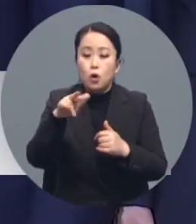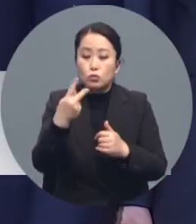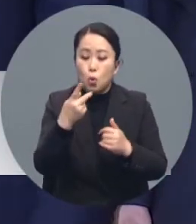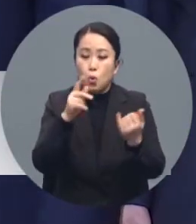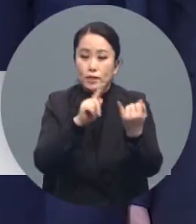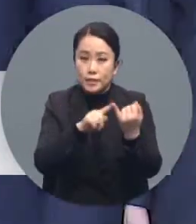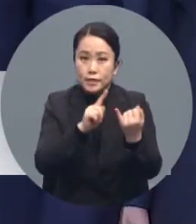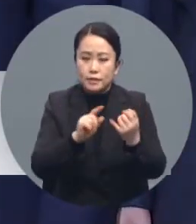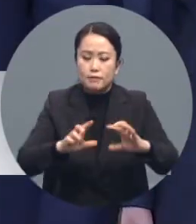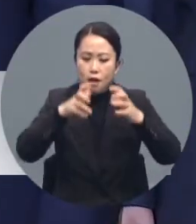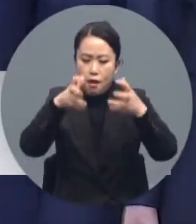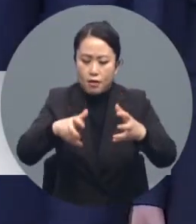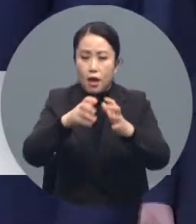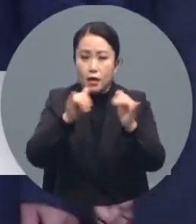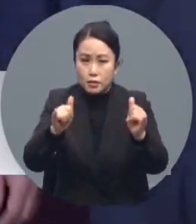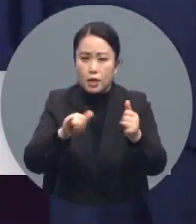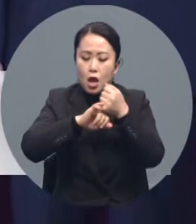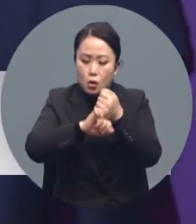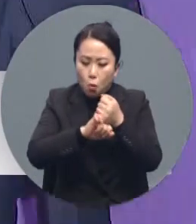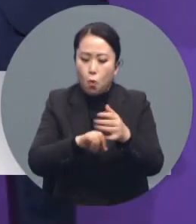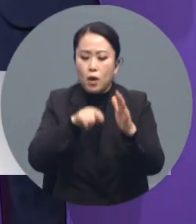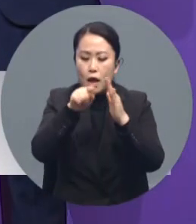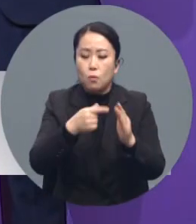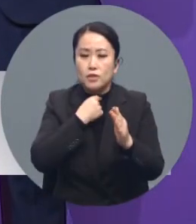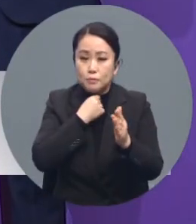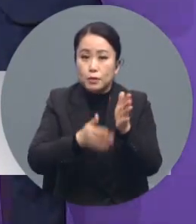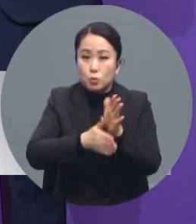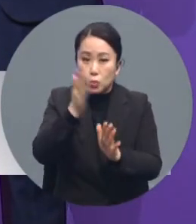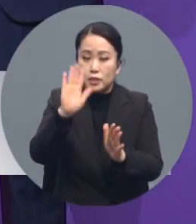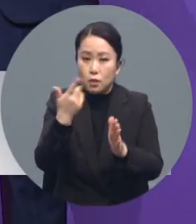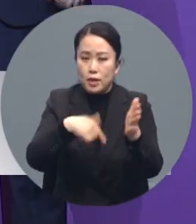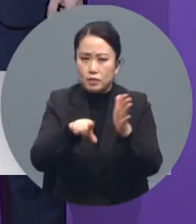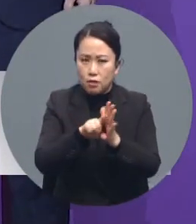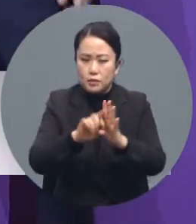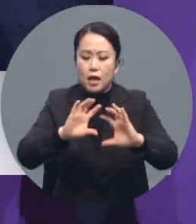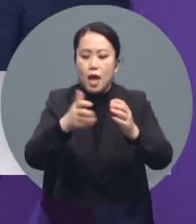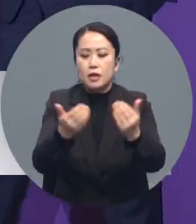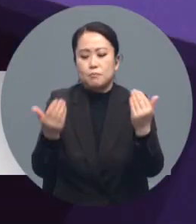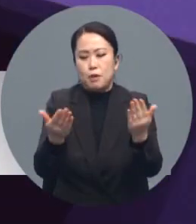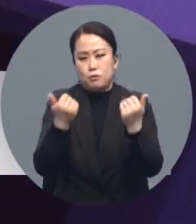세계인들이 꼭 가보고 싶은 도시가 되려면 엑스포 유치가 절실하다며